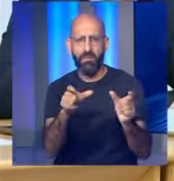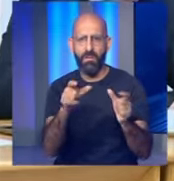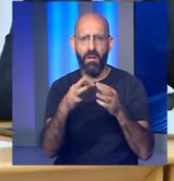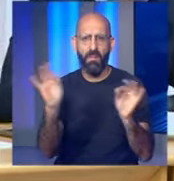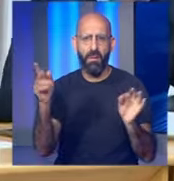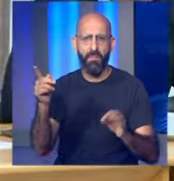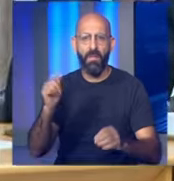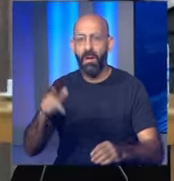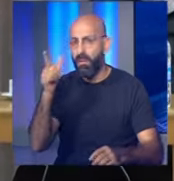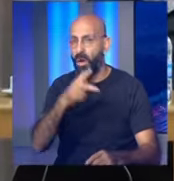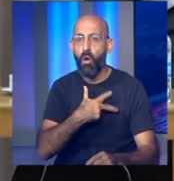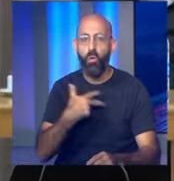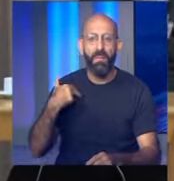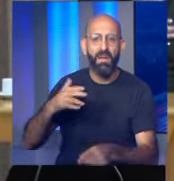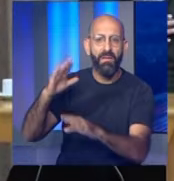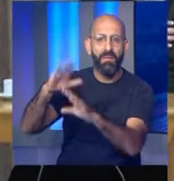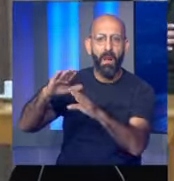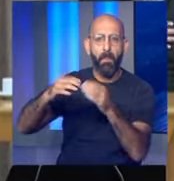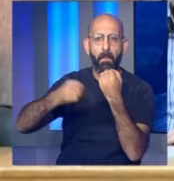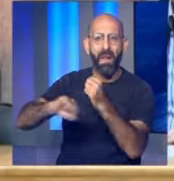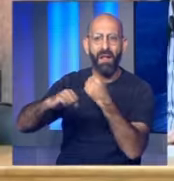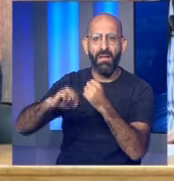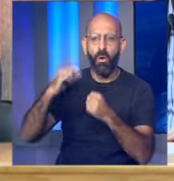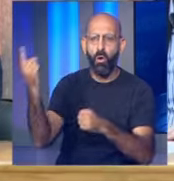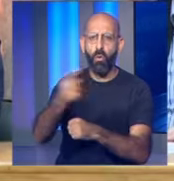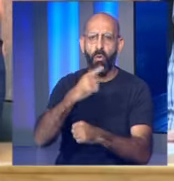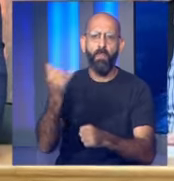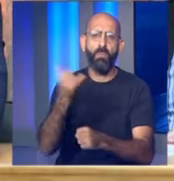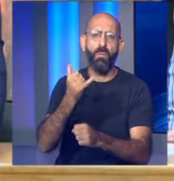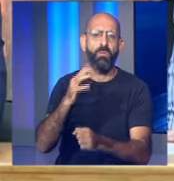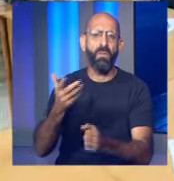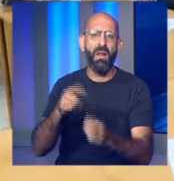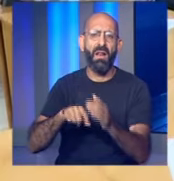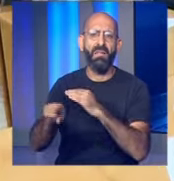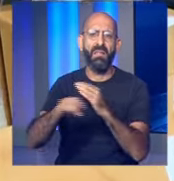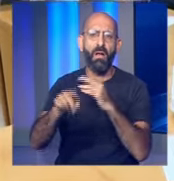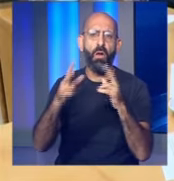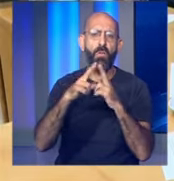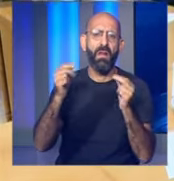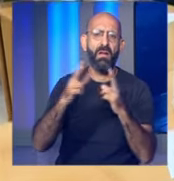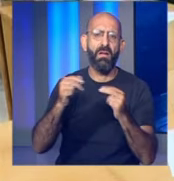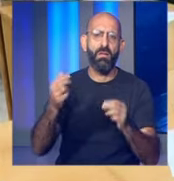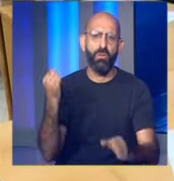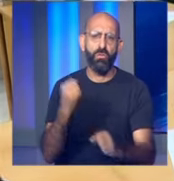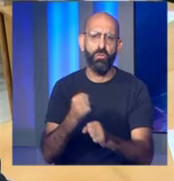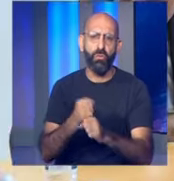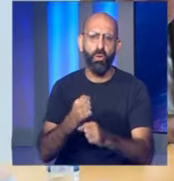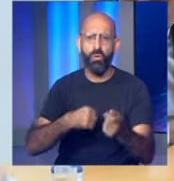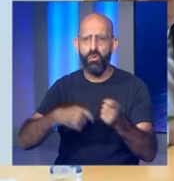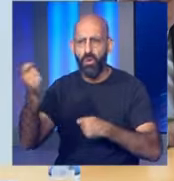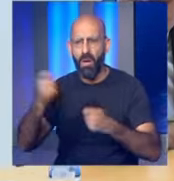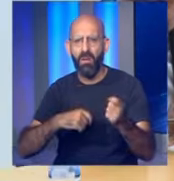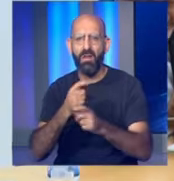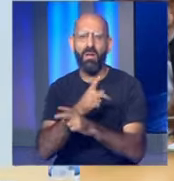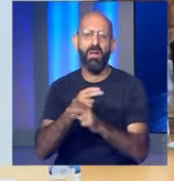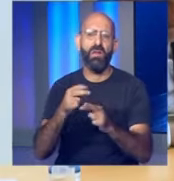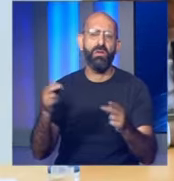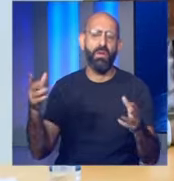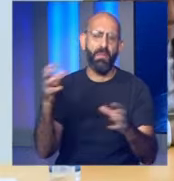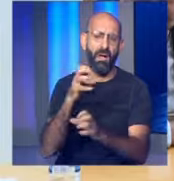أم المقيم، والابتعاد عن مظاهر الأمن الذاتي، والطلب من الحكومة دعم البلديات كما الطلب من النازحين اللبنانيين